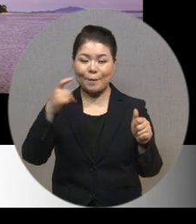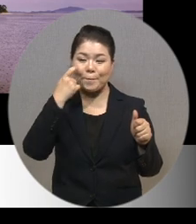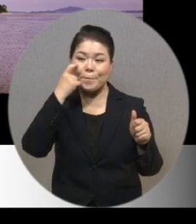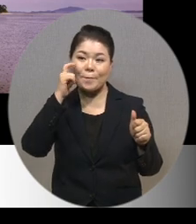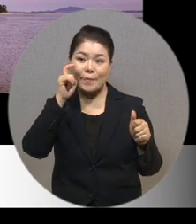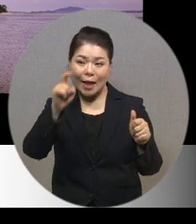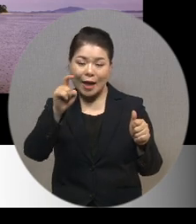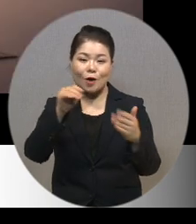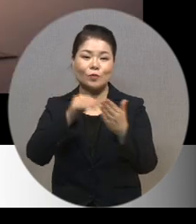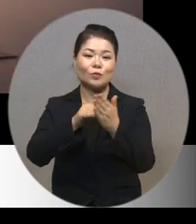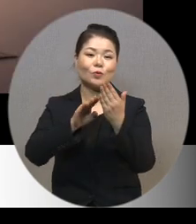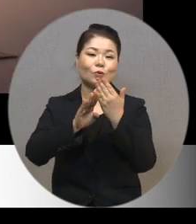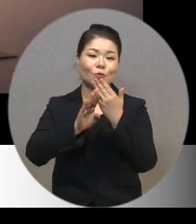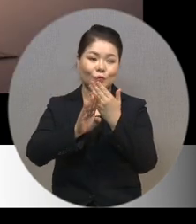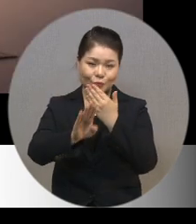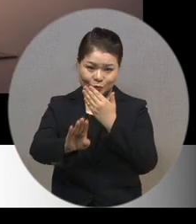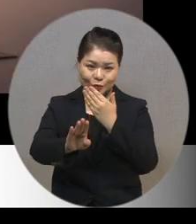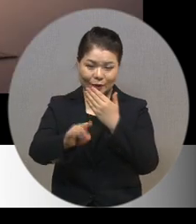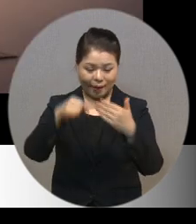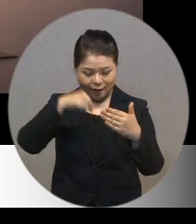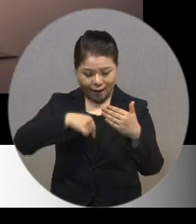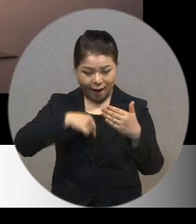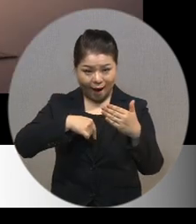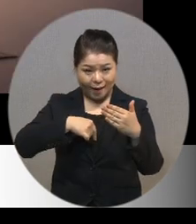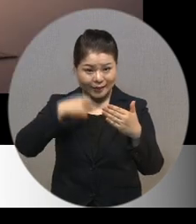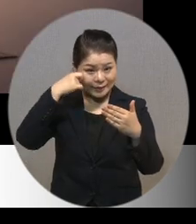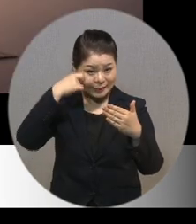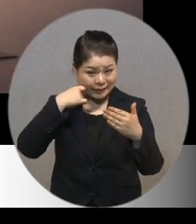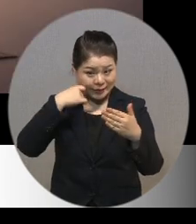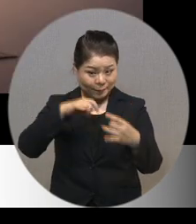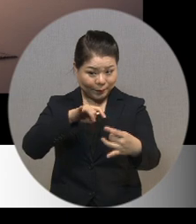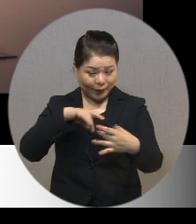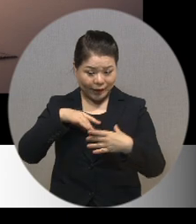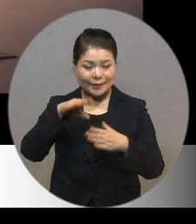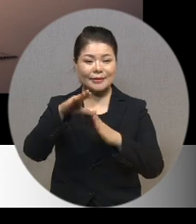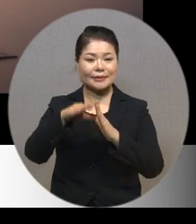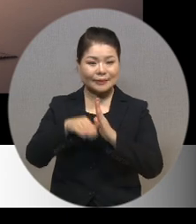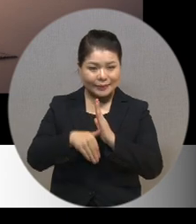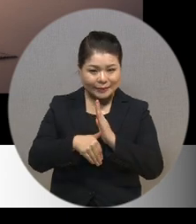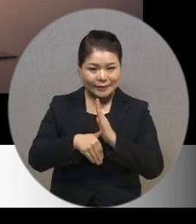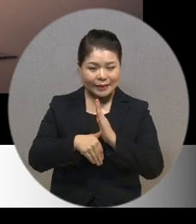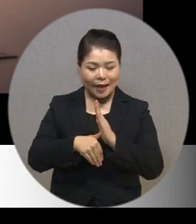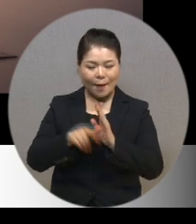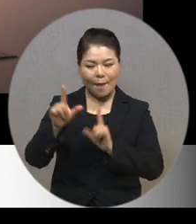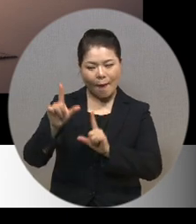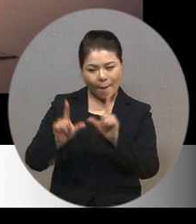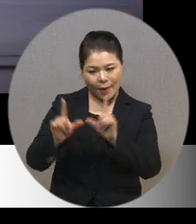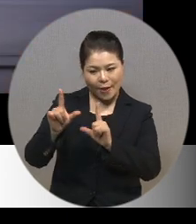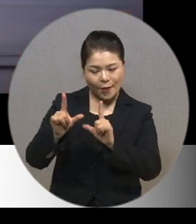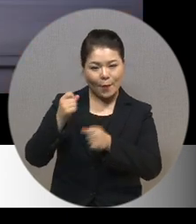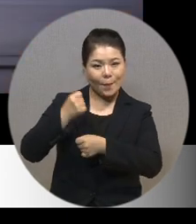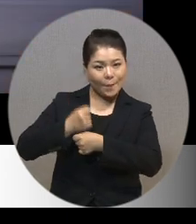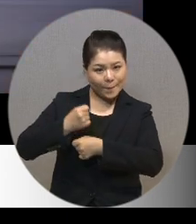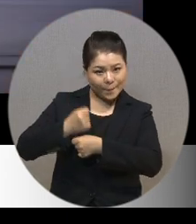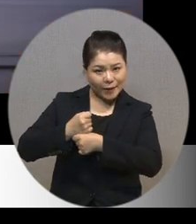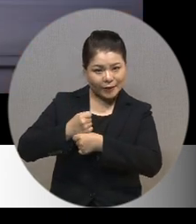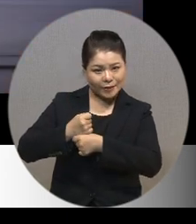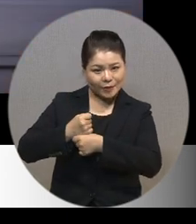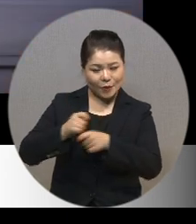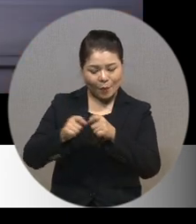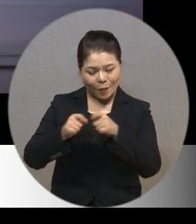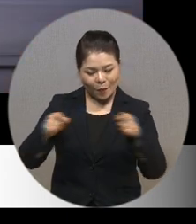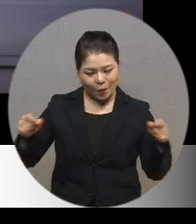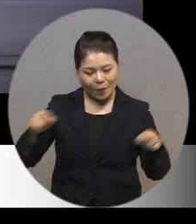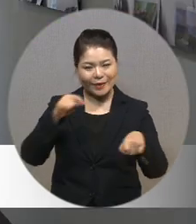후 내면의 지각으로 인해 이미지화 될 때 생생되고 영원한 시간 속에